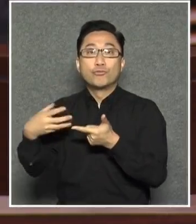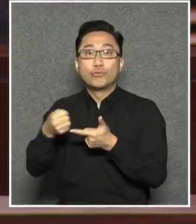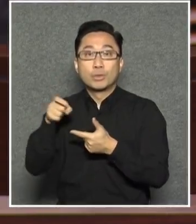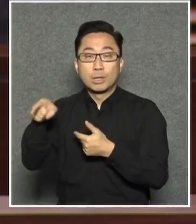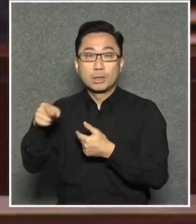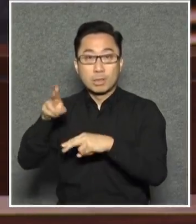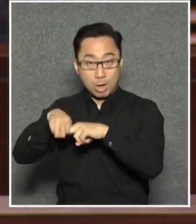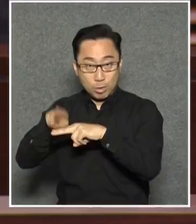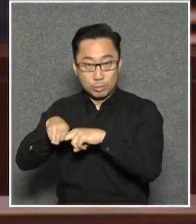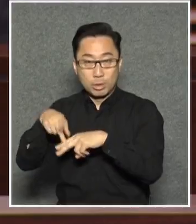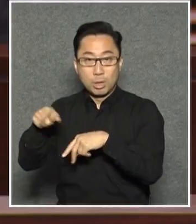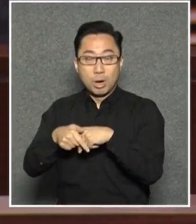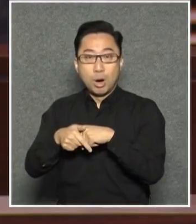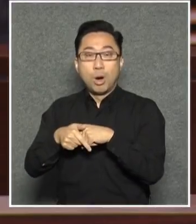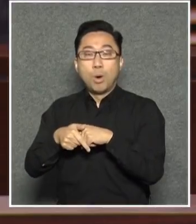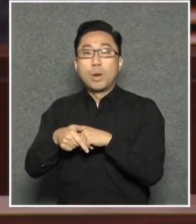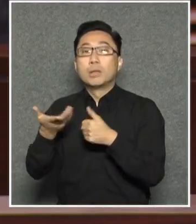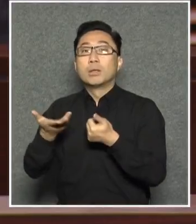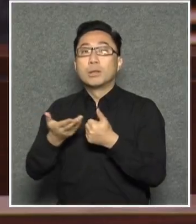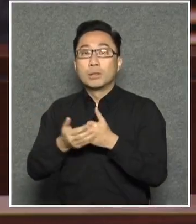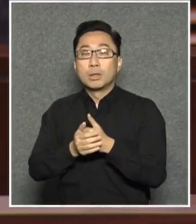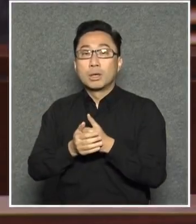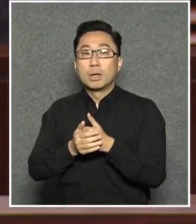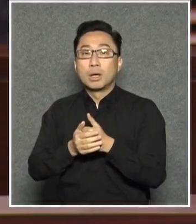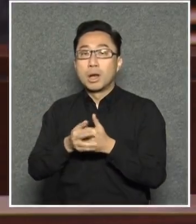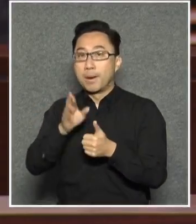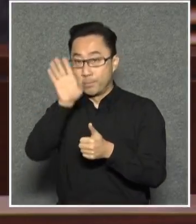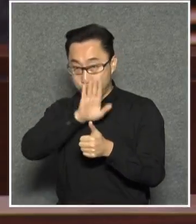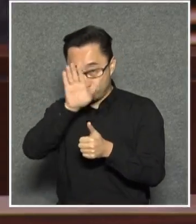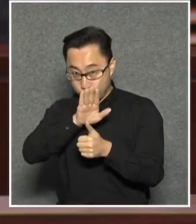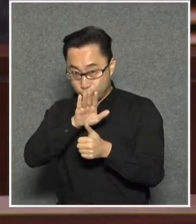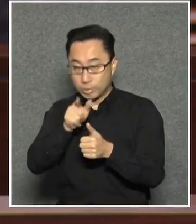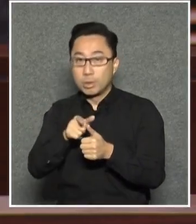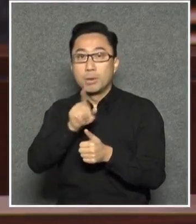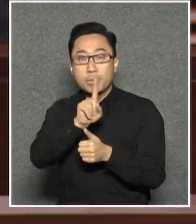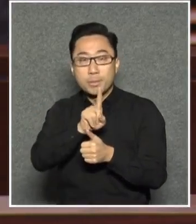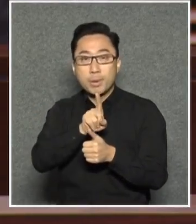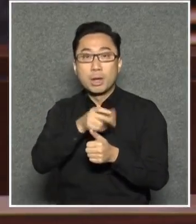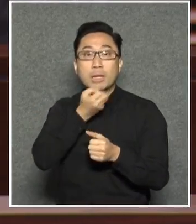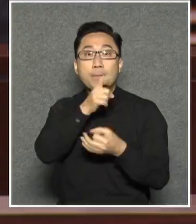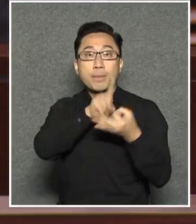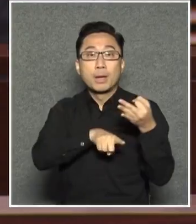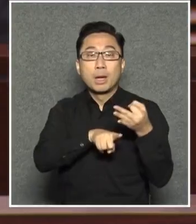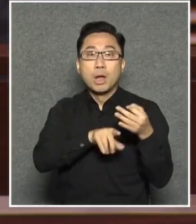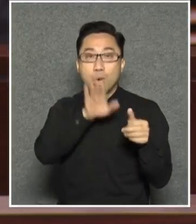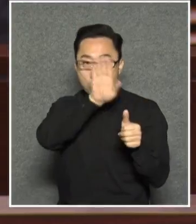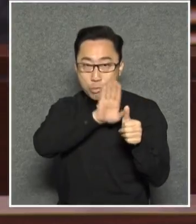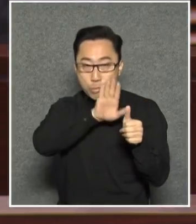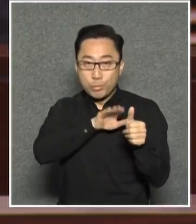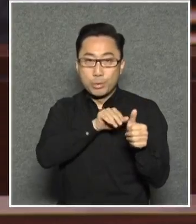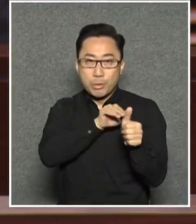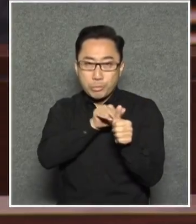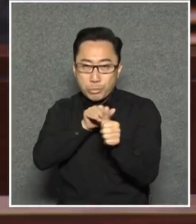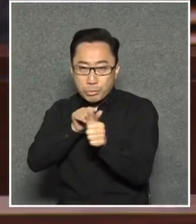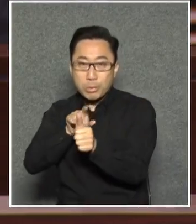或者公然係明顯咁樣係為嗰個特首嘅提名過程裏邊。都已經在度操盤喎，